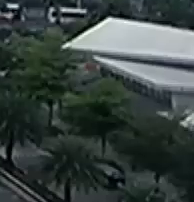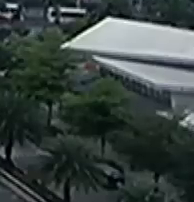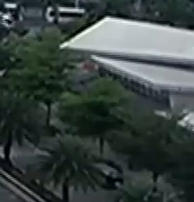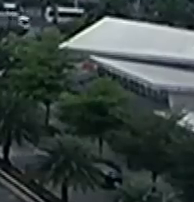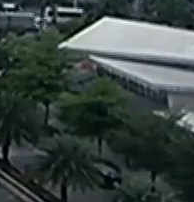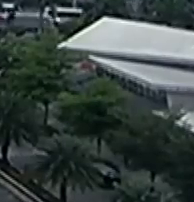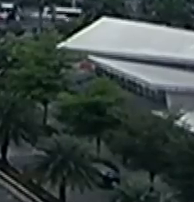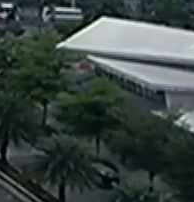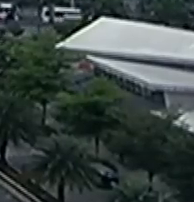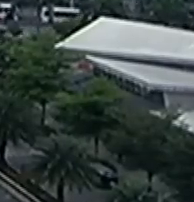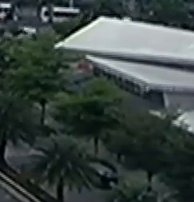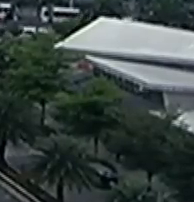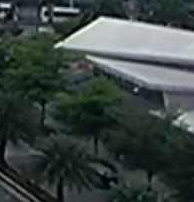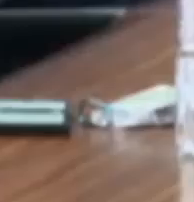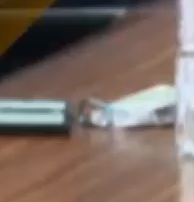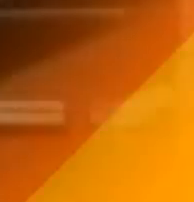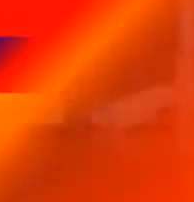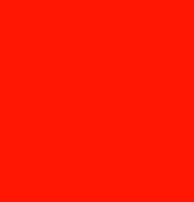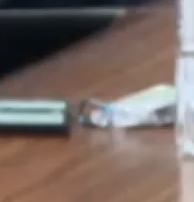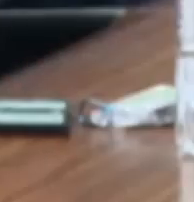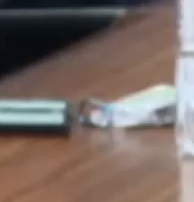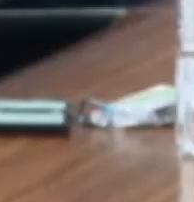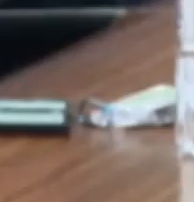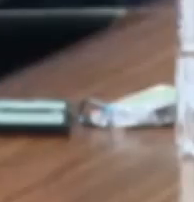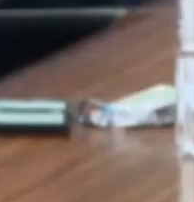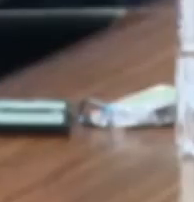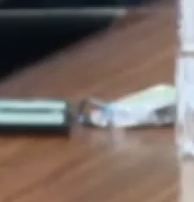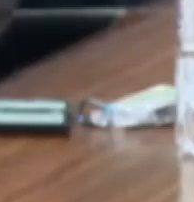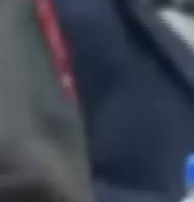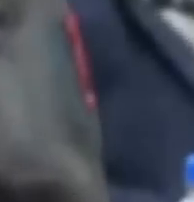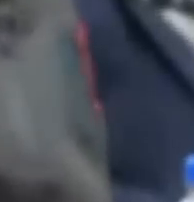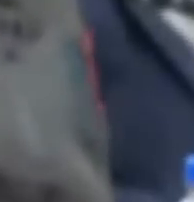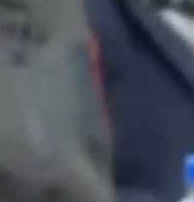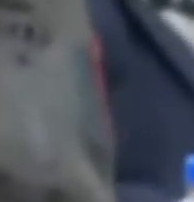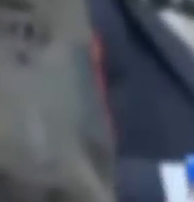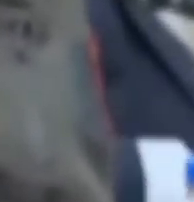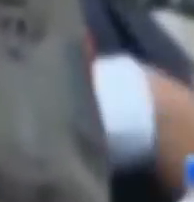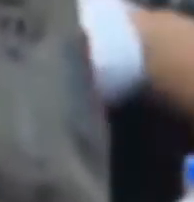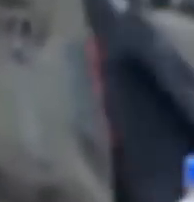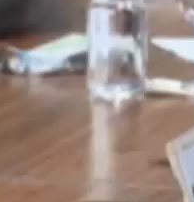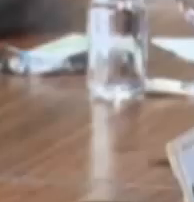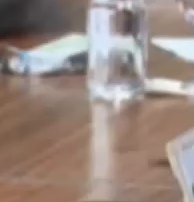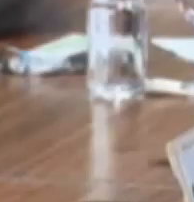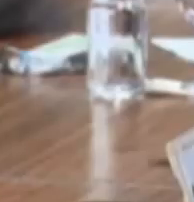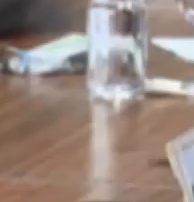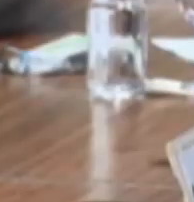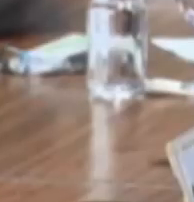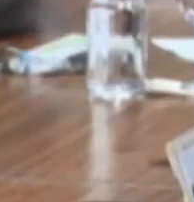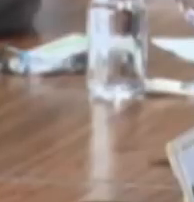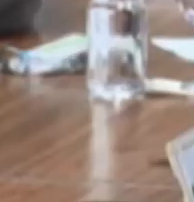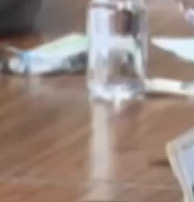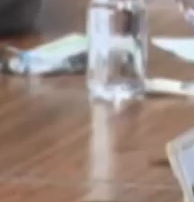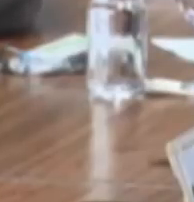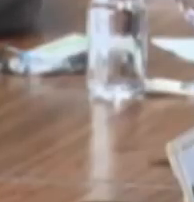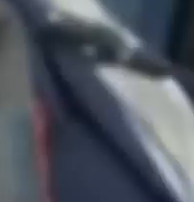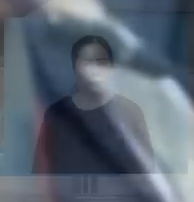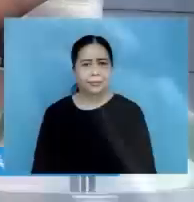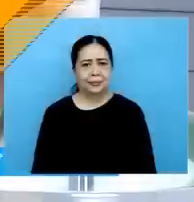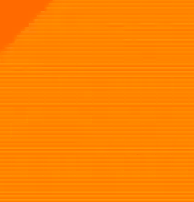at European Union. At Senator Robin Padilla, sinagot na kung bakit siya nahuling nagsusuklay ng kanyang